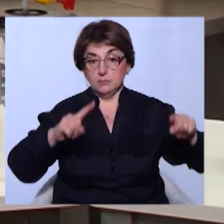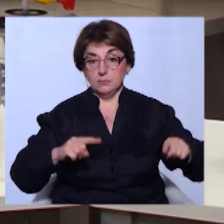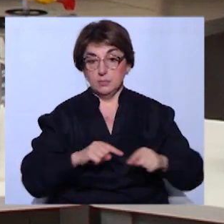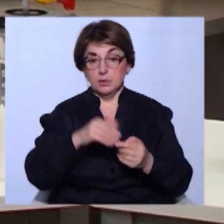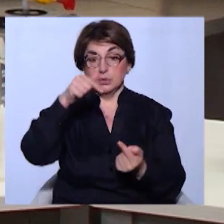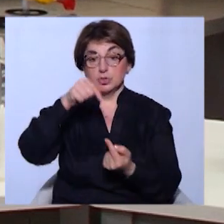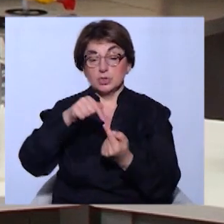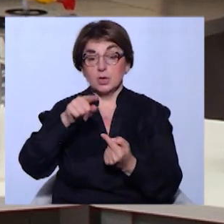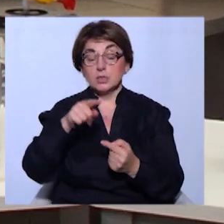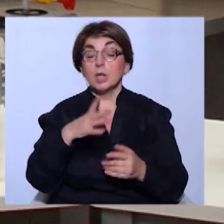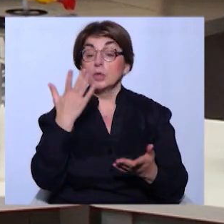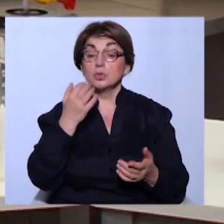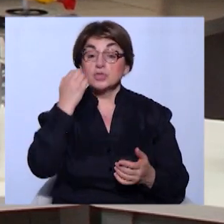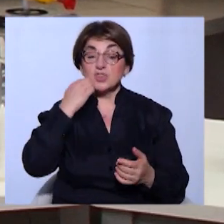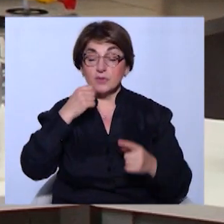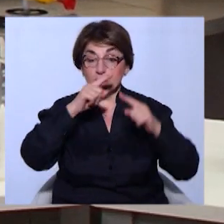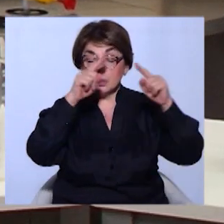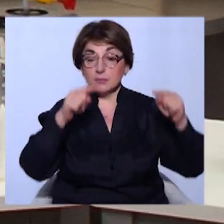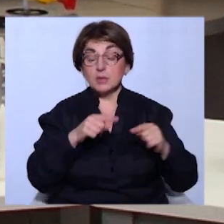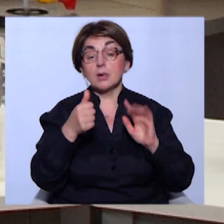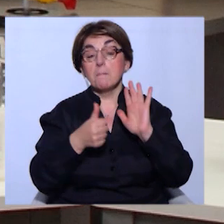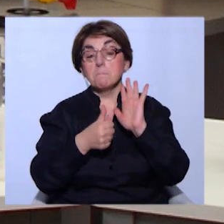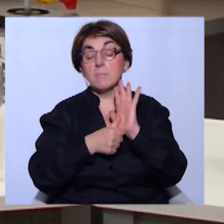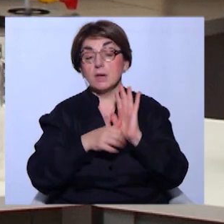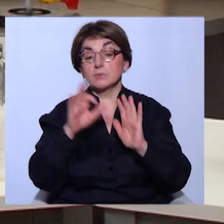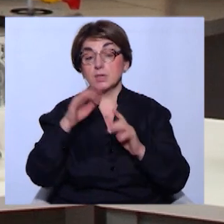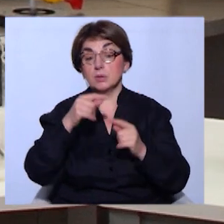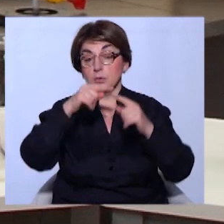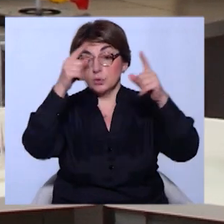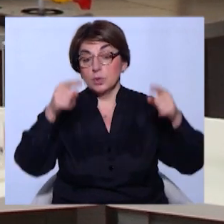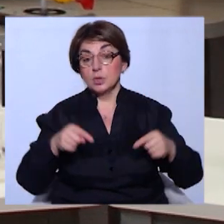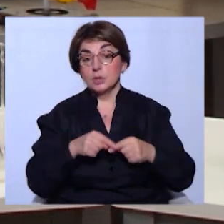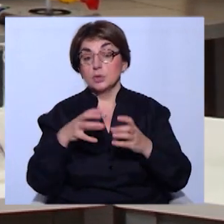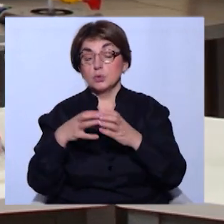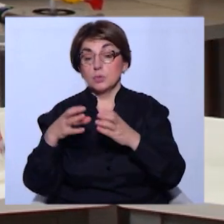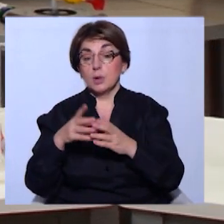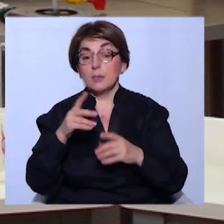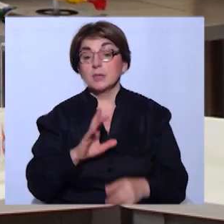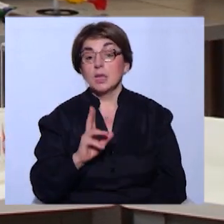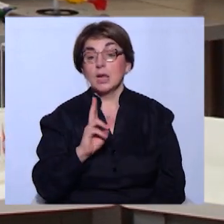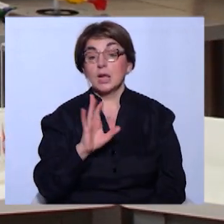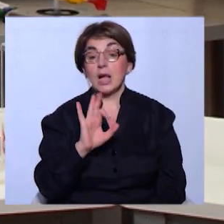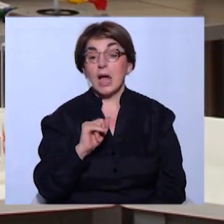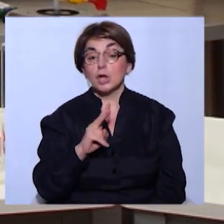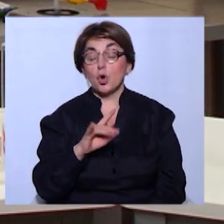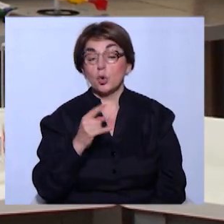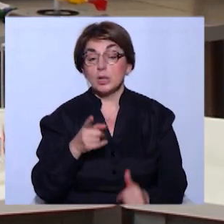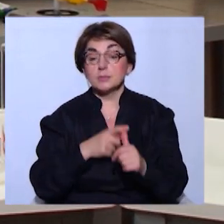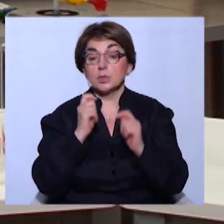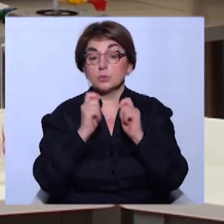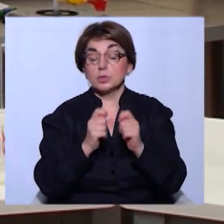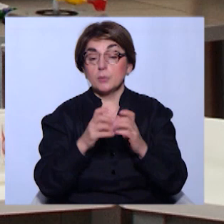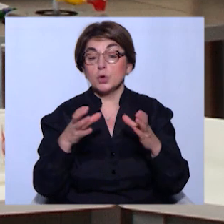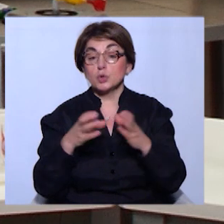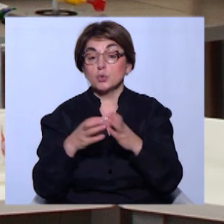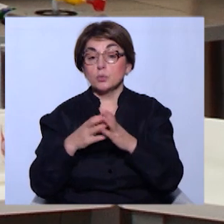ძველ ვერსიაში ისინი მე-6 ჯგუფის ელემენტებს წარმოადგენენ. ამ ჯგუფის ელემენტებს ზოგჯერ ქალკოგენებსაც უწოდებენ და